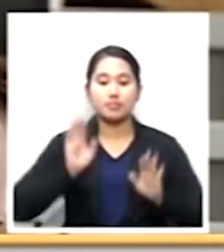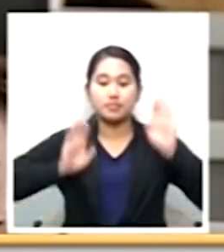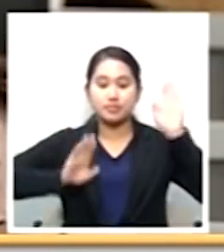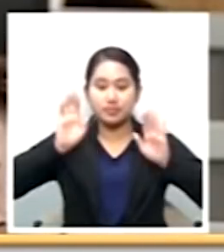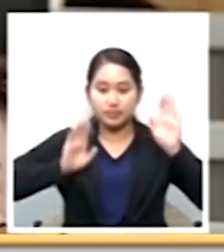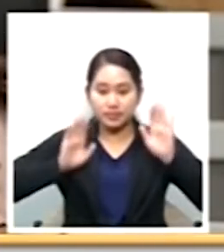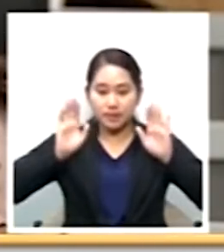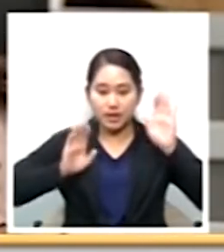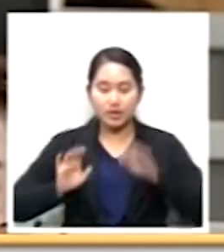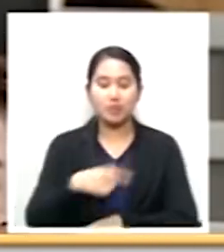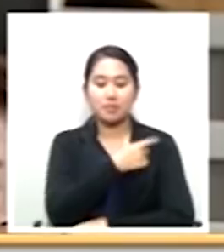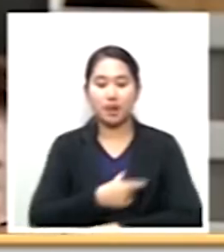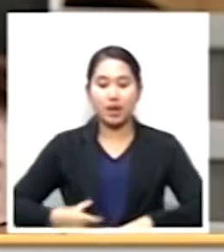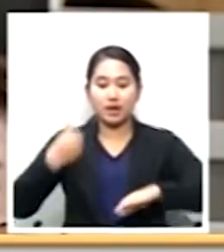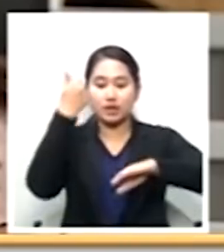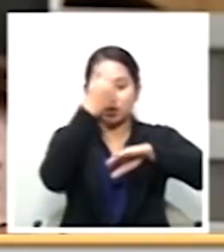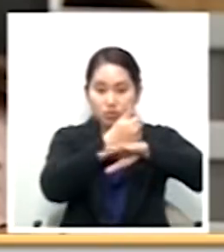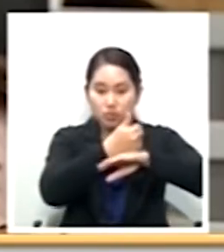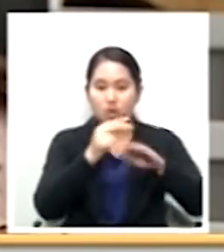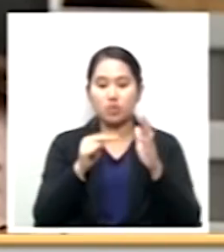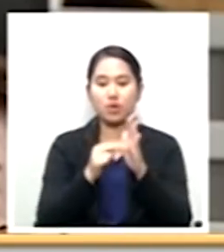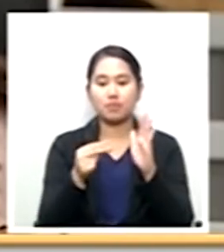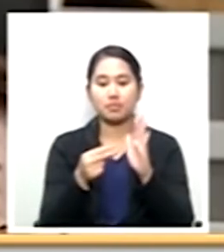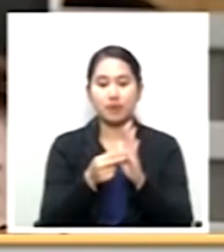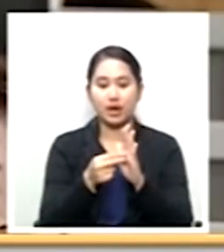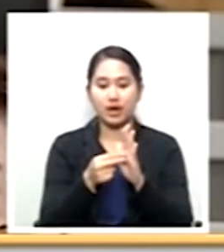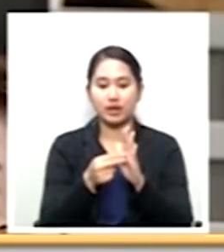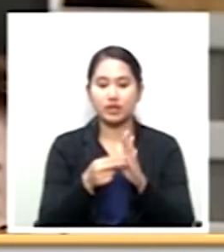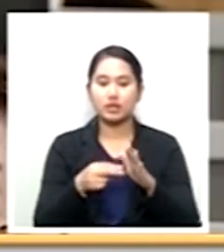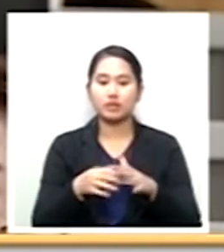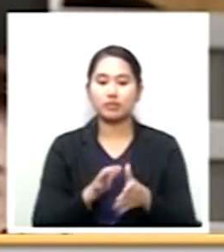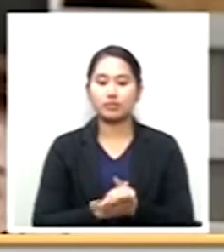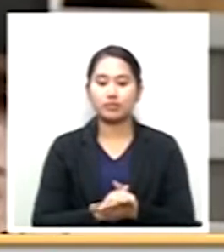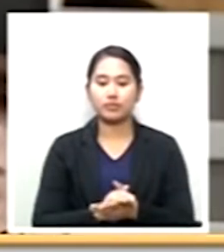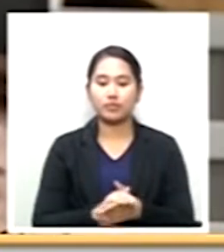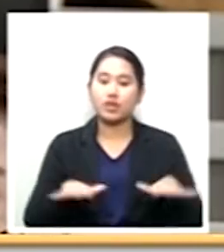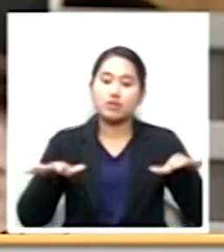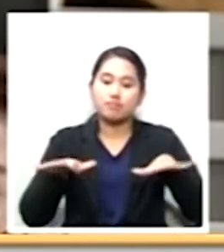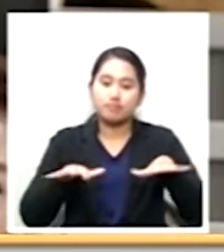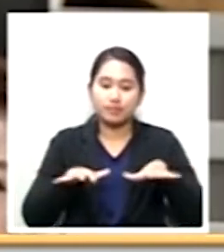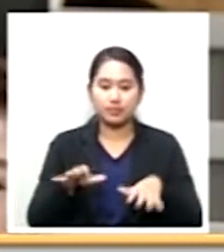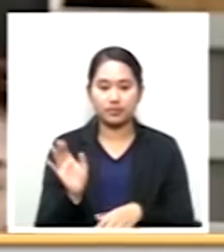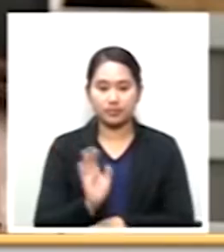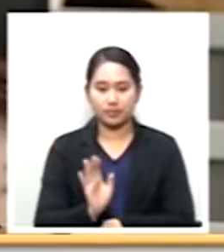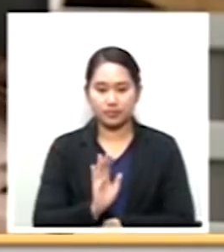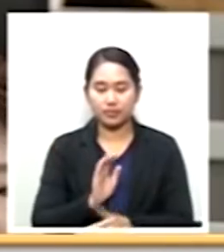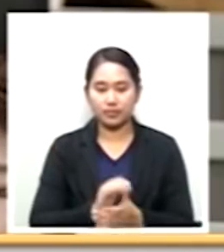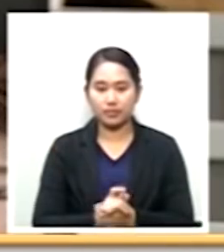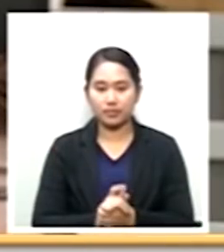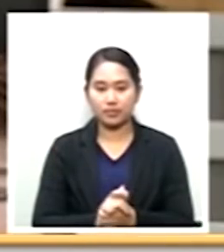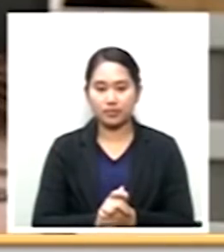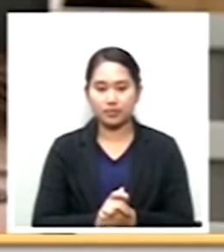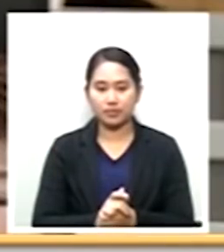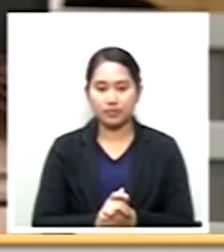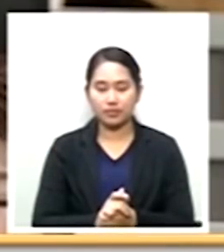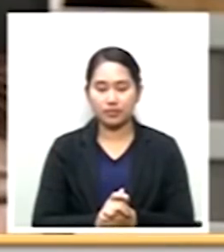ากษัตริย์ทรงเป็นประมุขมิใช่ระบอบประชาธิปไตยแบบสาธารณรัฐและไม่ใช่ระบอบสมบูรณาสิทธิราช